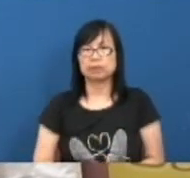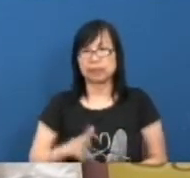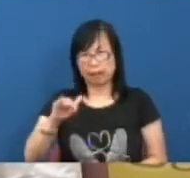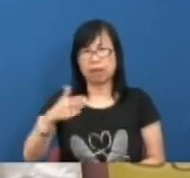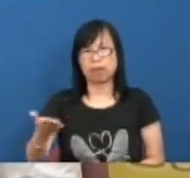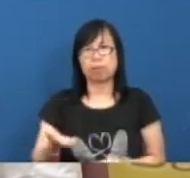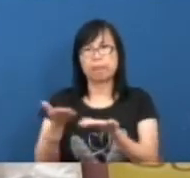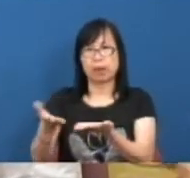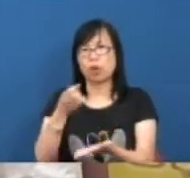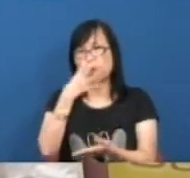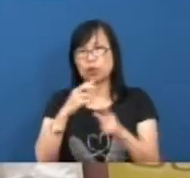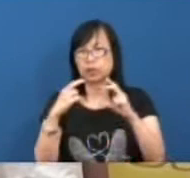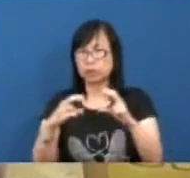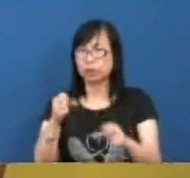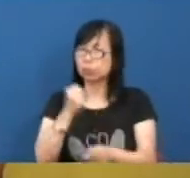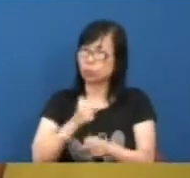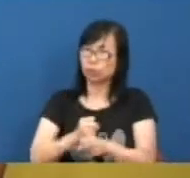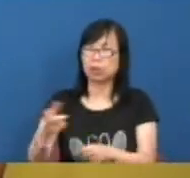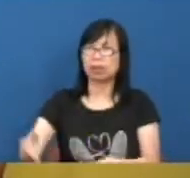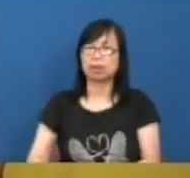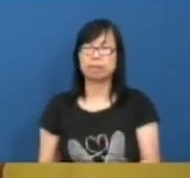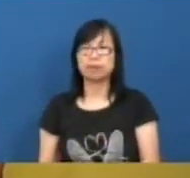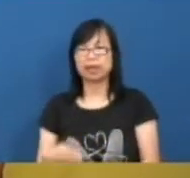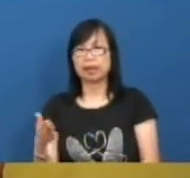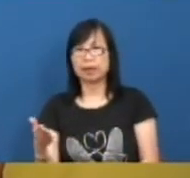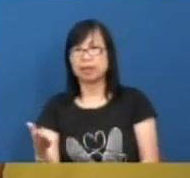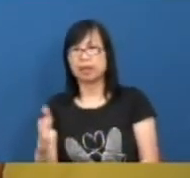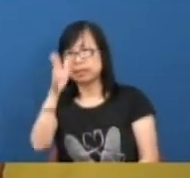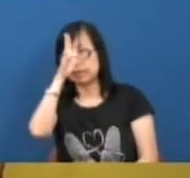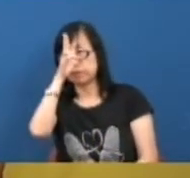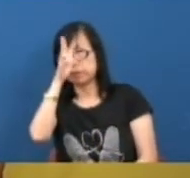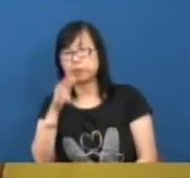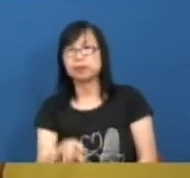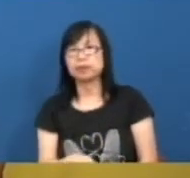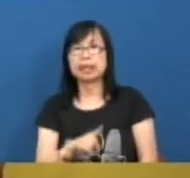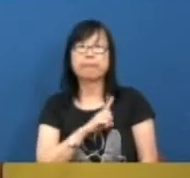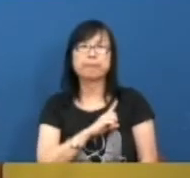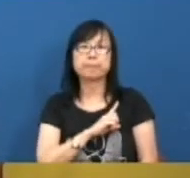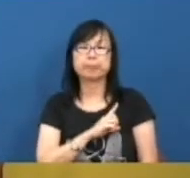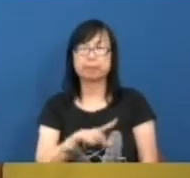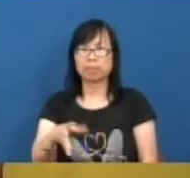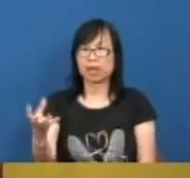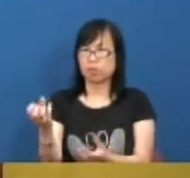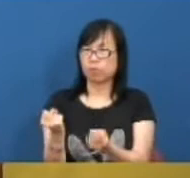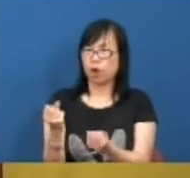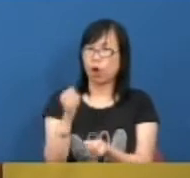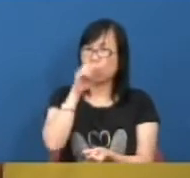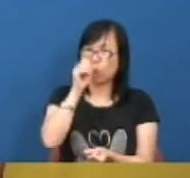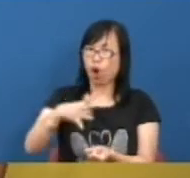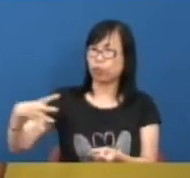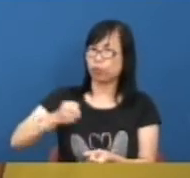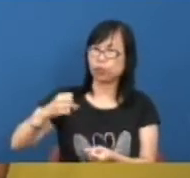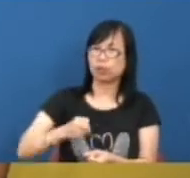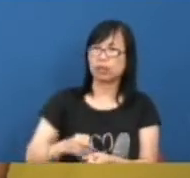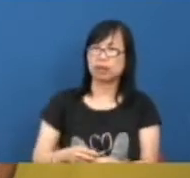做呢？即係相信大家都好失望啦。 美容其實咁㗎，即係政府自以為諗住揸78%就話事權，其實點解你要